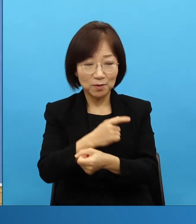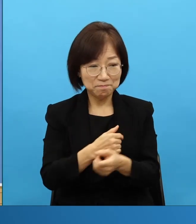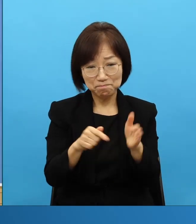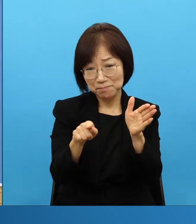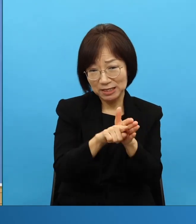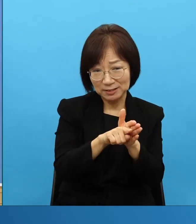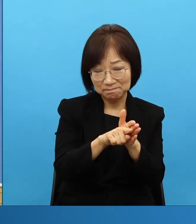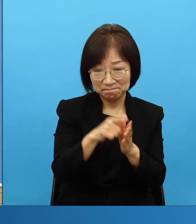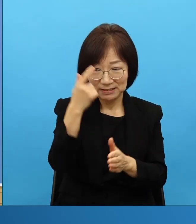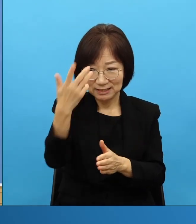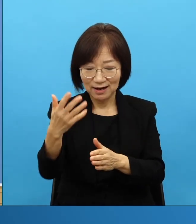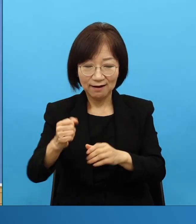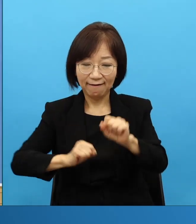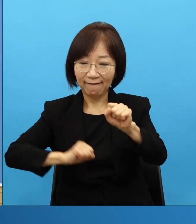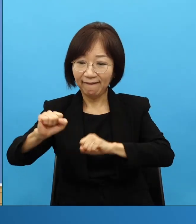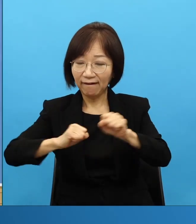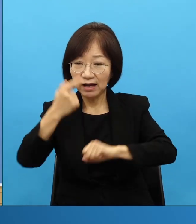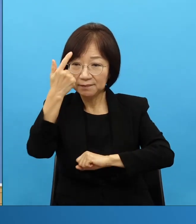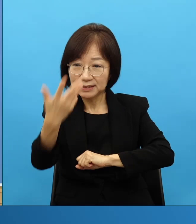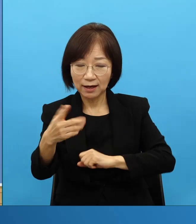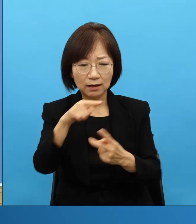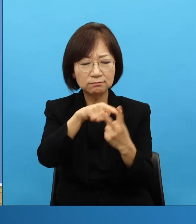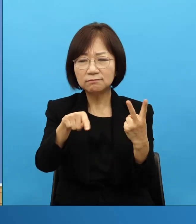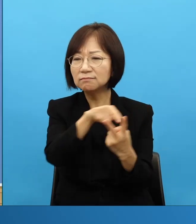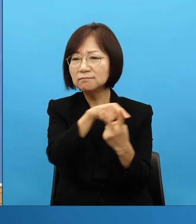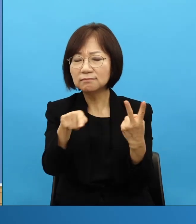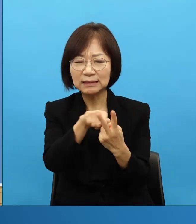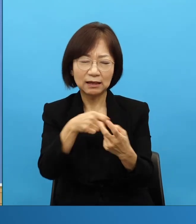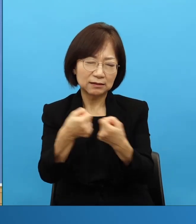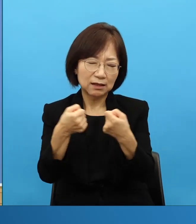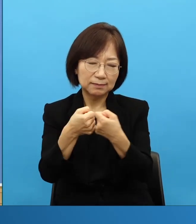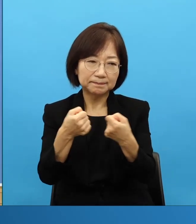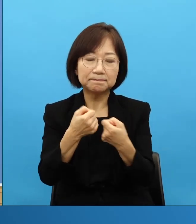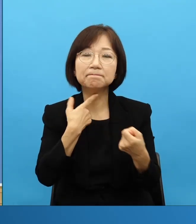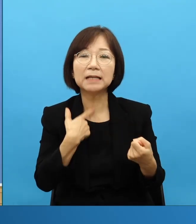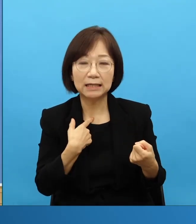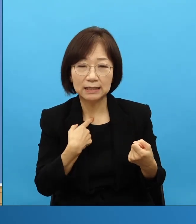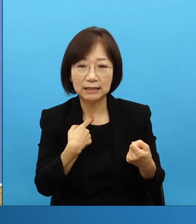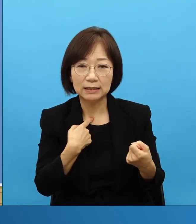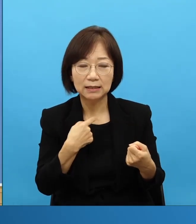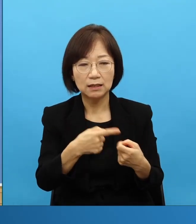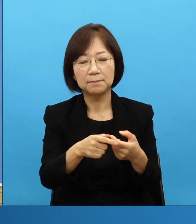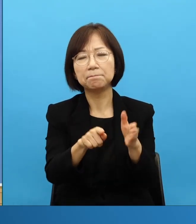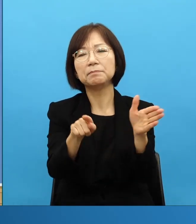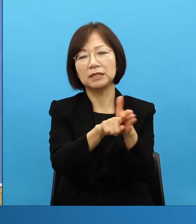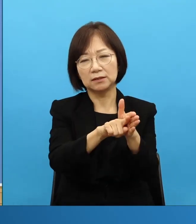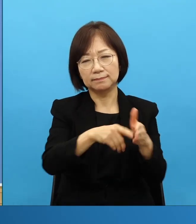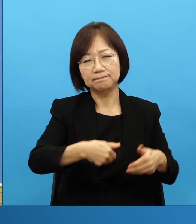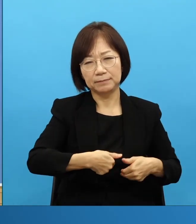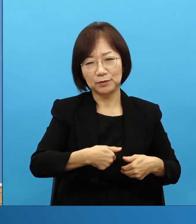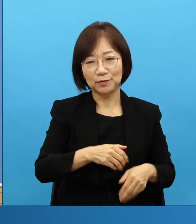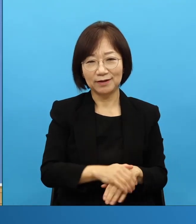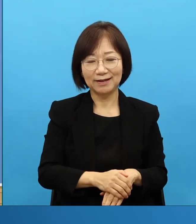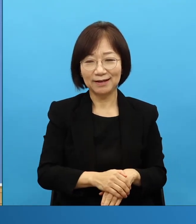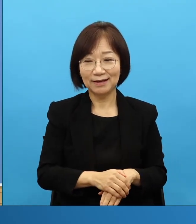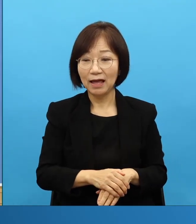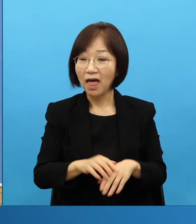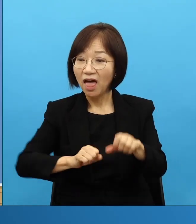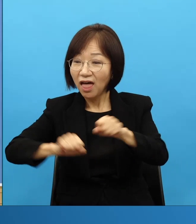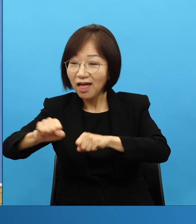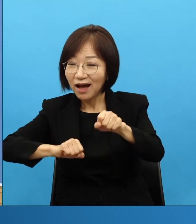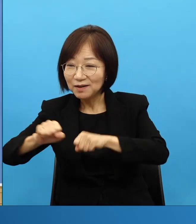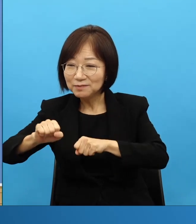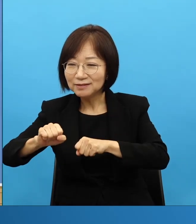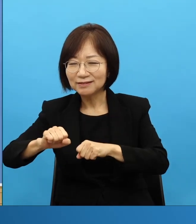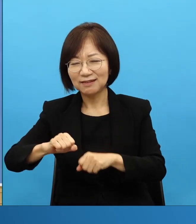믿음으로. The fight we see in church history is it through faith or action? It is through faith. 행함은 감사로 당연히 하는 거고요. Now,